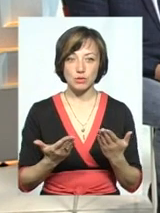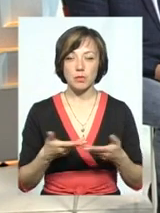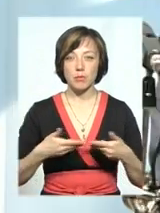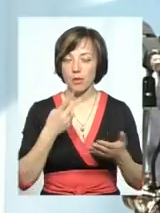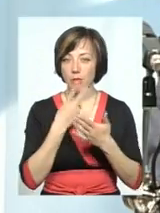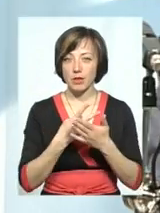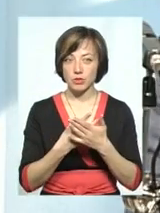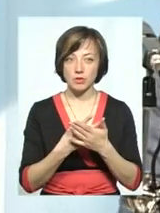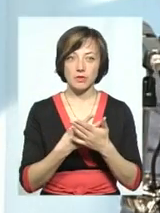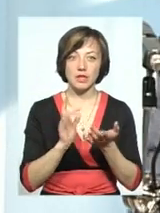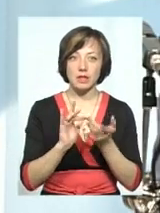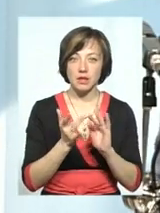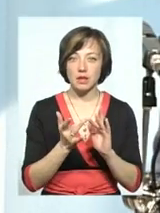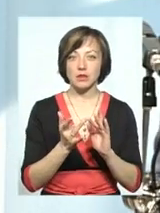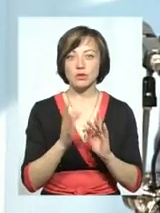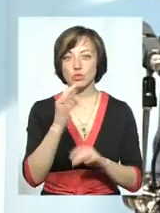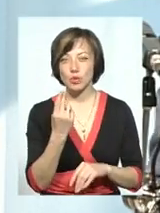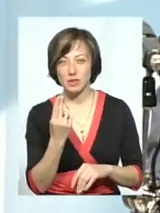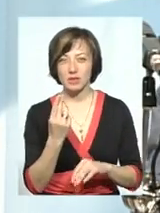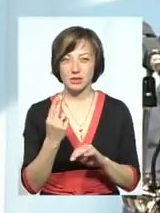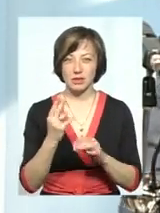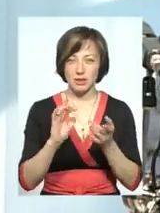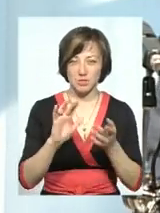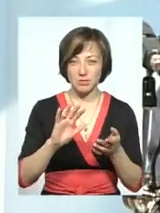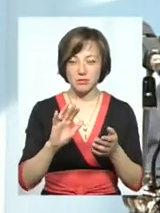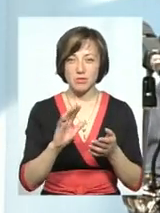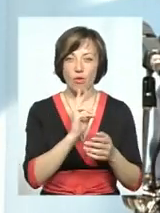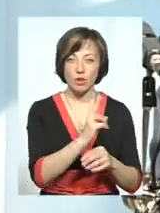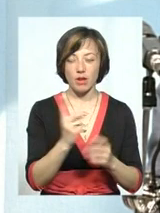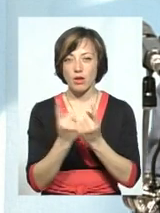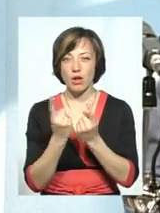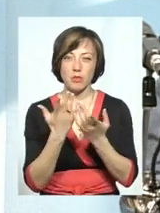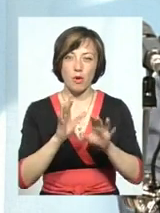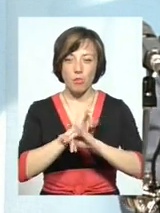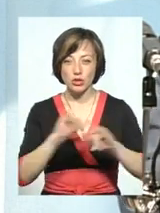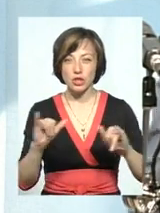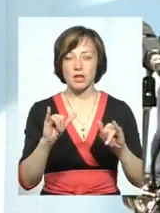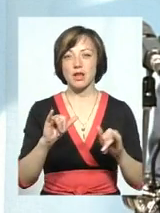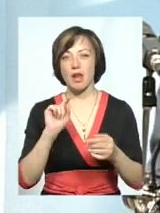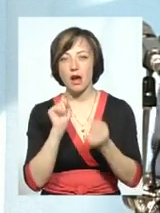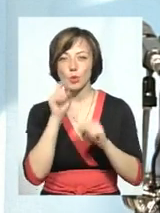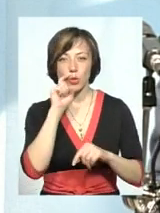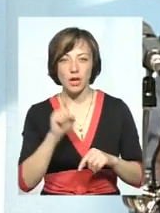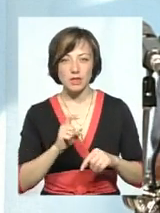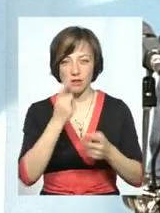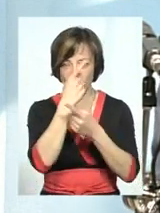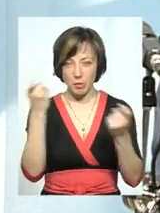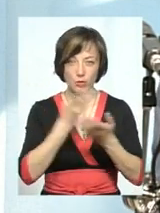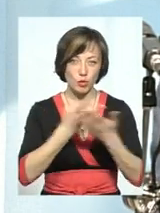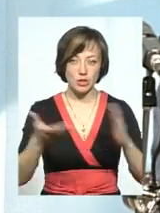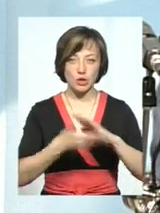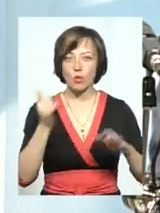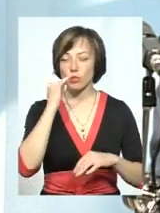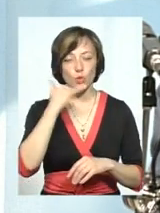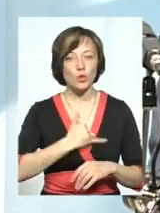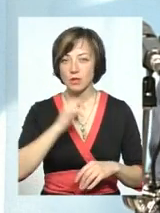бачимо там в соціальних мережах, людина вчиняє там злочинну діяльність в плані там поширення якоїсь там антиукраїнської інформації чи там публічних закликів. У нас в Україні